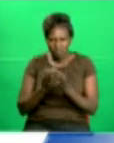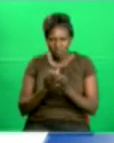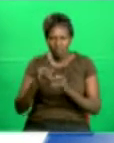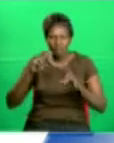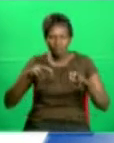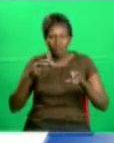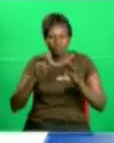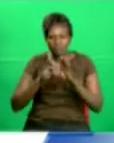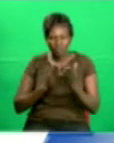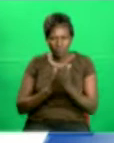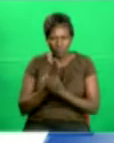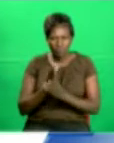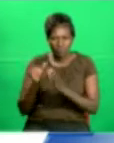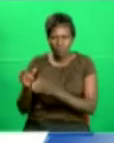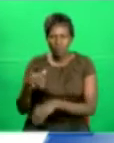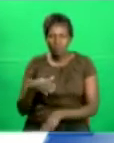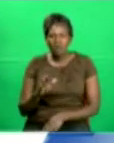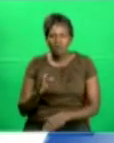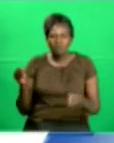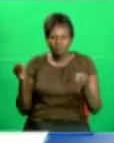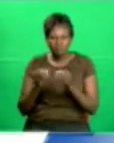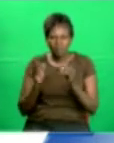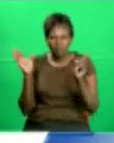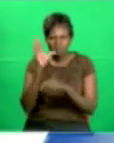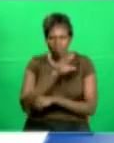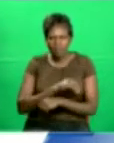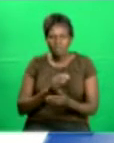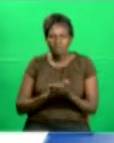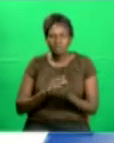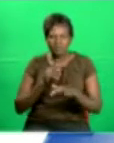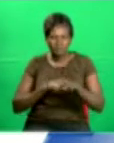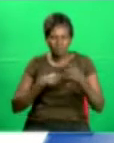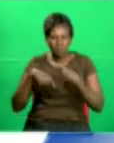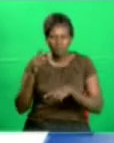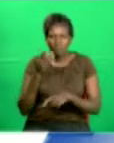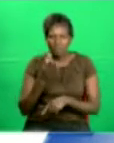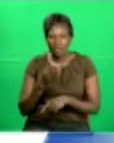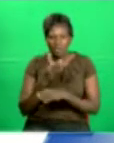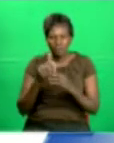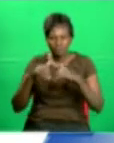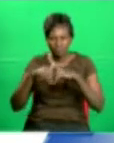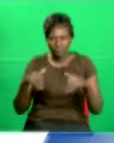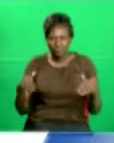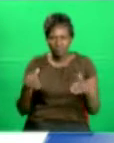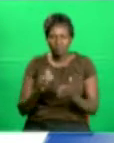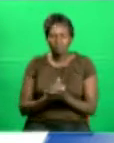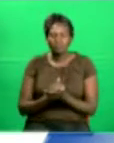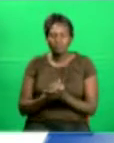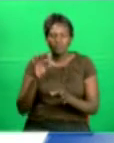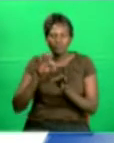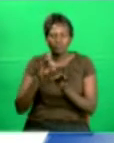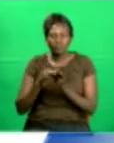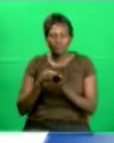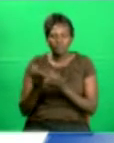hicho kupitia vyama vyao, muungano huo utapoteza nafasi za kushinda, akisema kuwa watagawa kura za muungano huo.